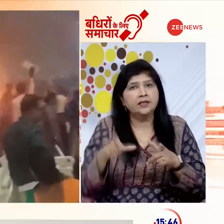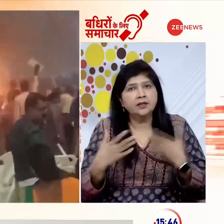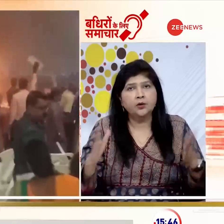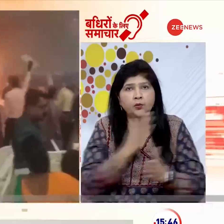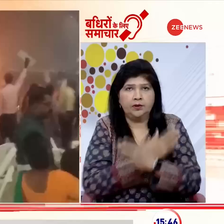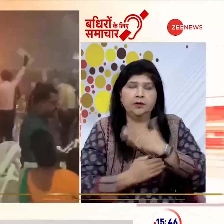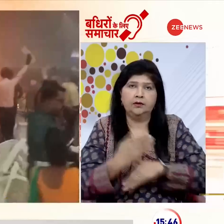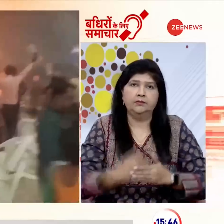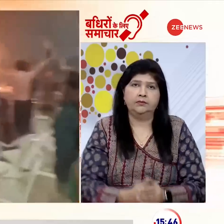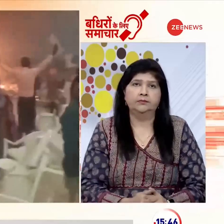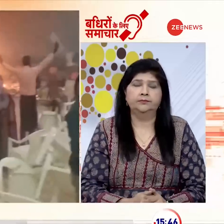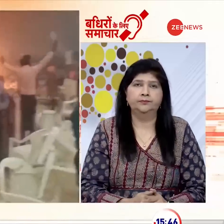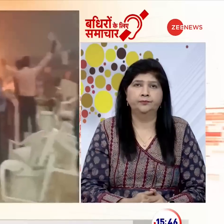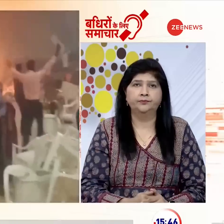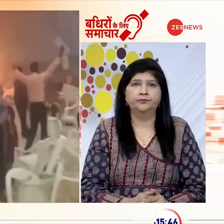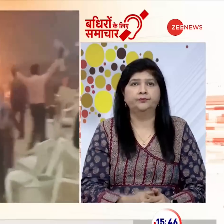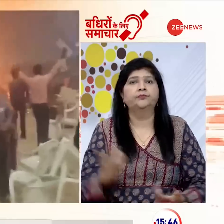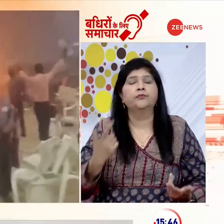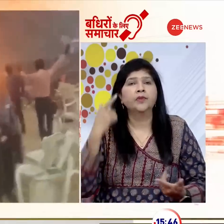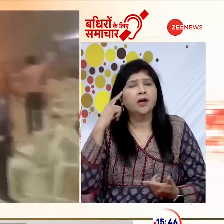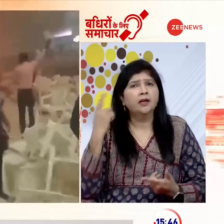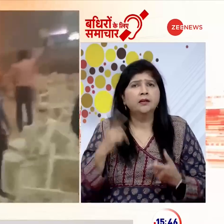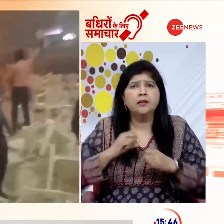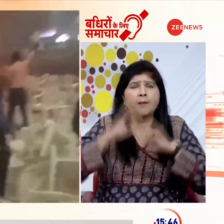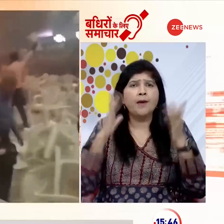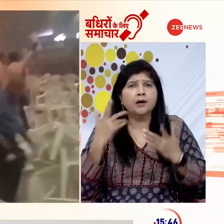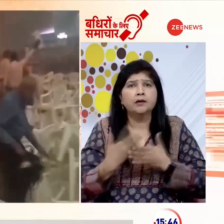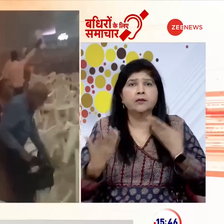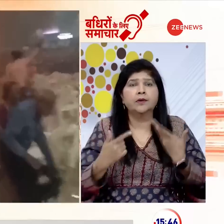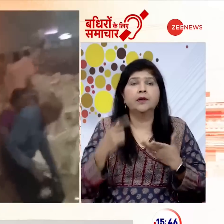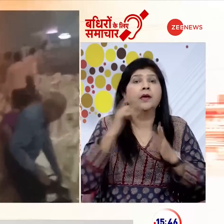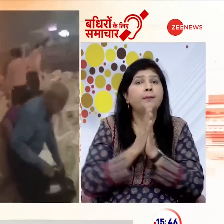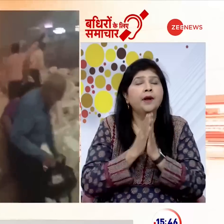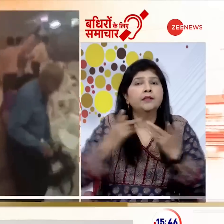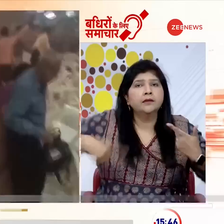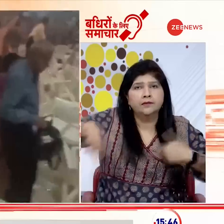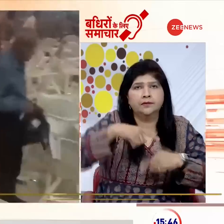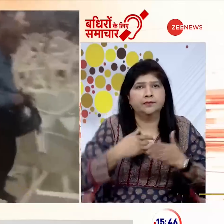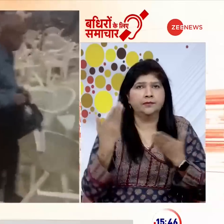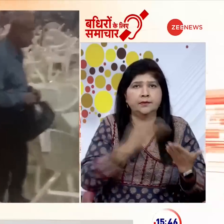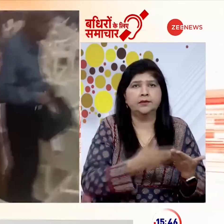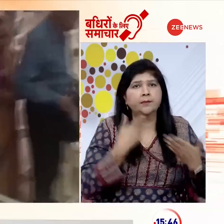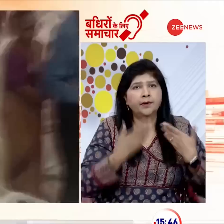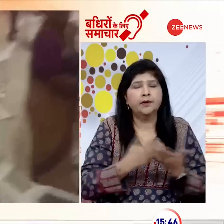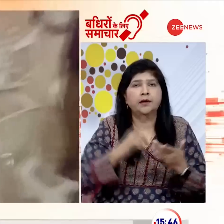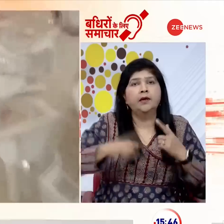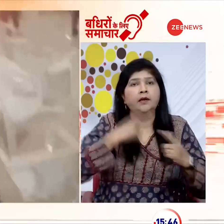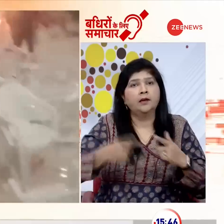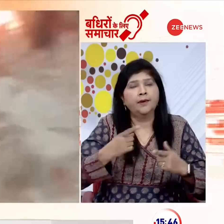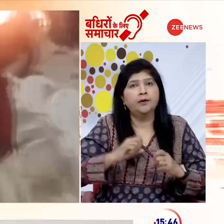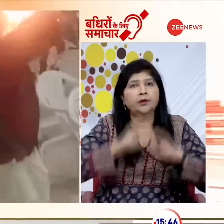36 से ज्यादा लोग घायल हुए हैं। धमाके के वक्त वहां एक प्रार्थना सभा हो रही थी, तभी एक के बाद